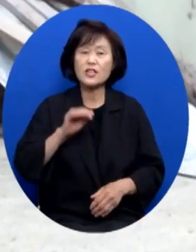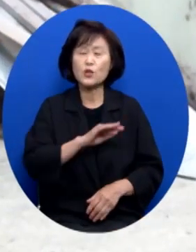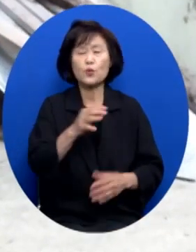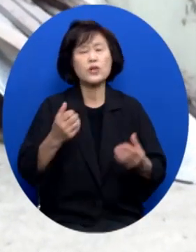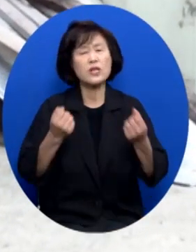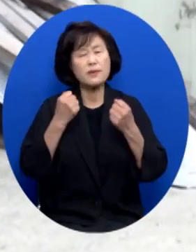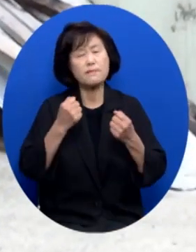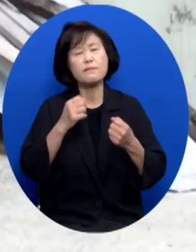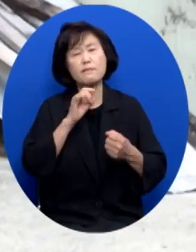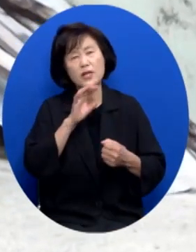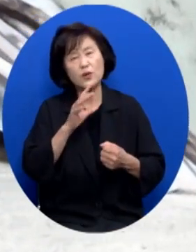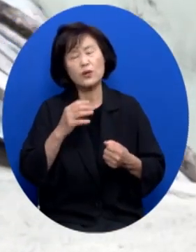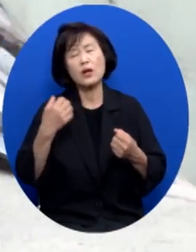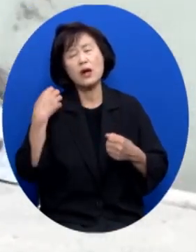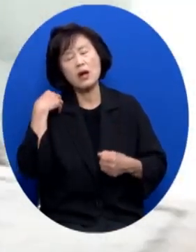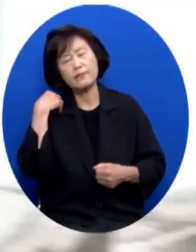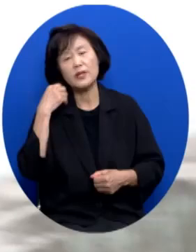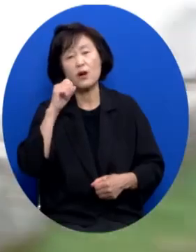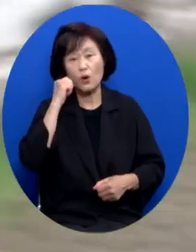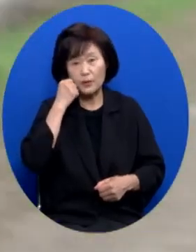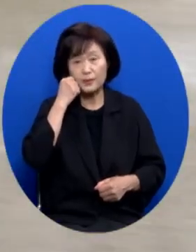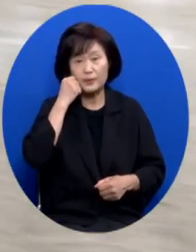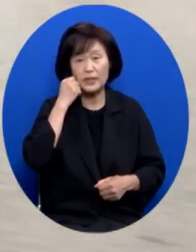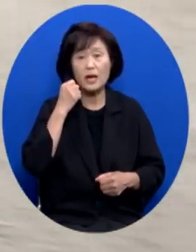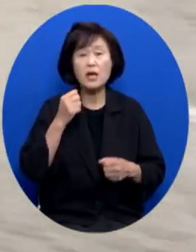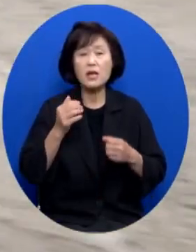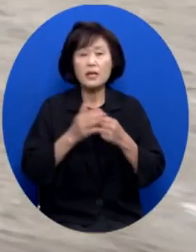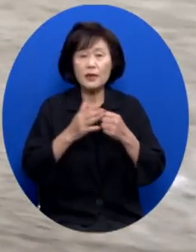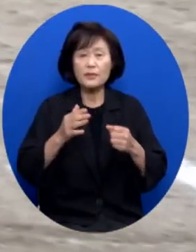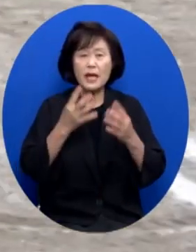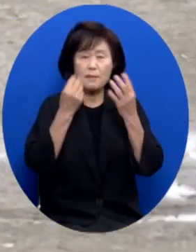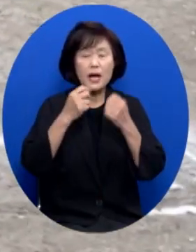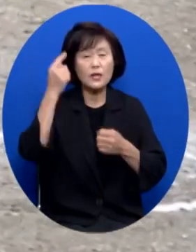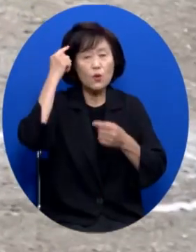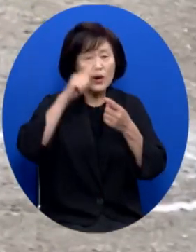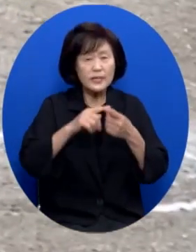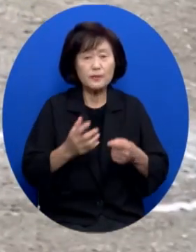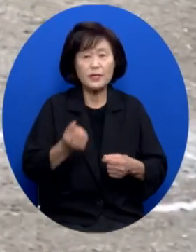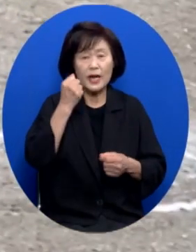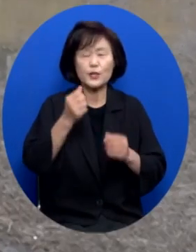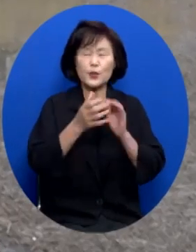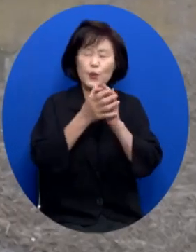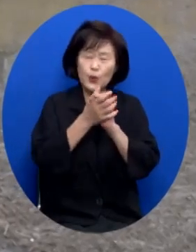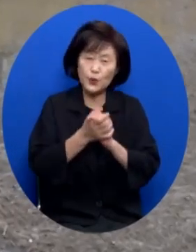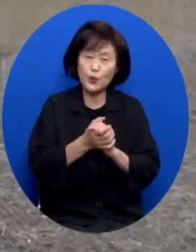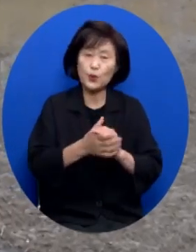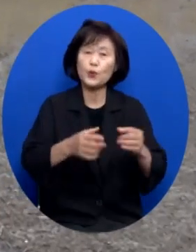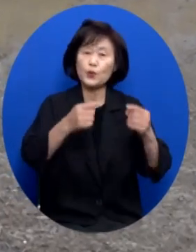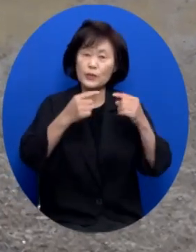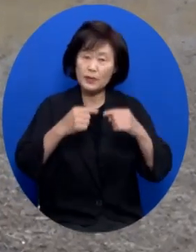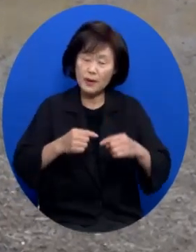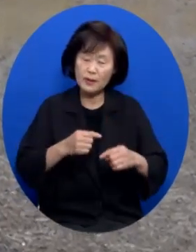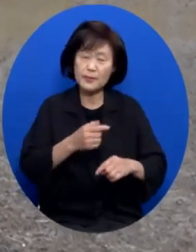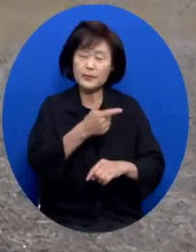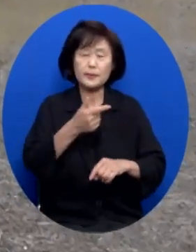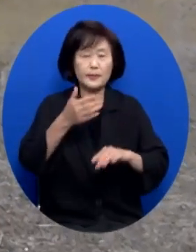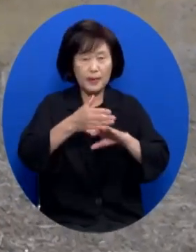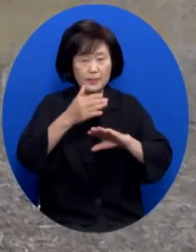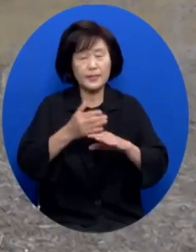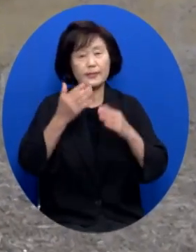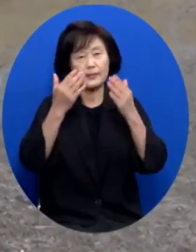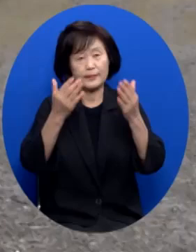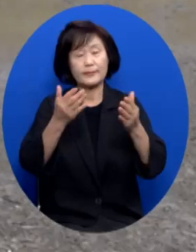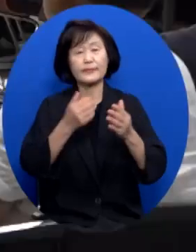감당하기가 어려운 그런 사역인데 많은 분들이 관심을 가지고 또 기도해 주시고